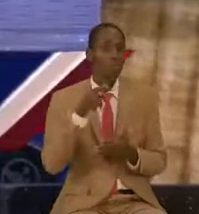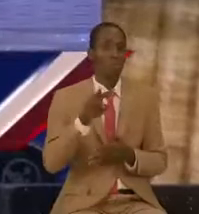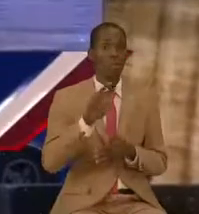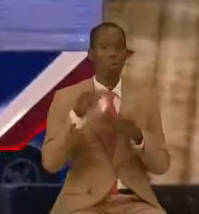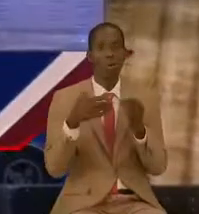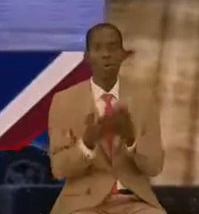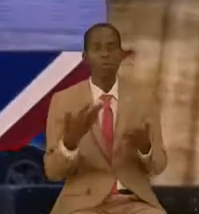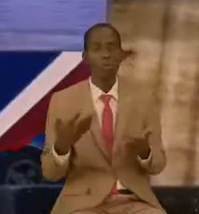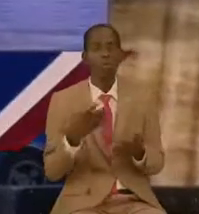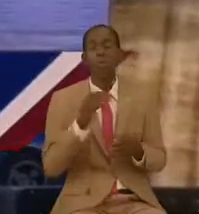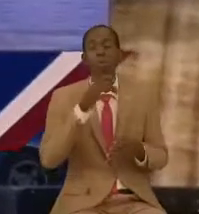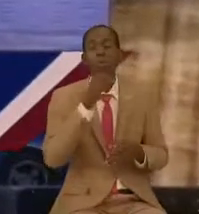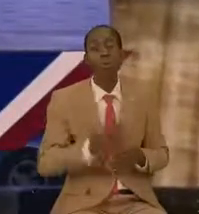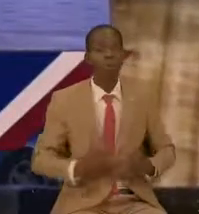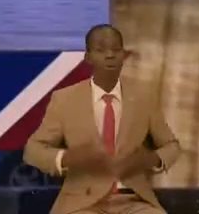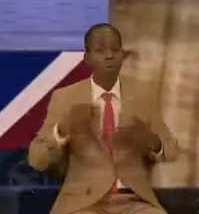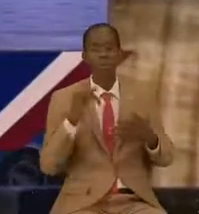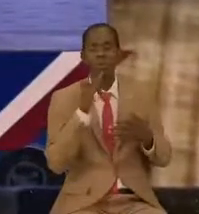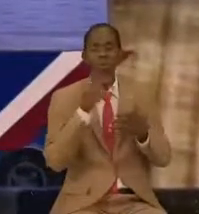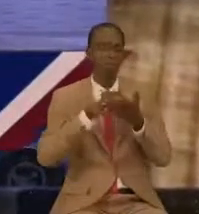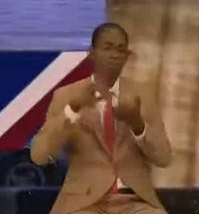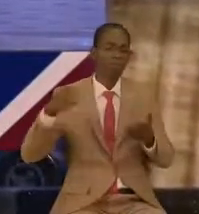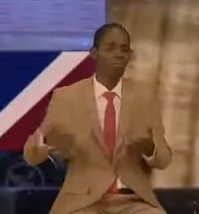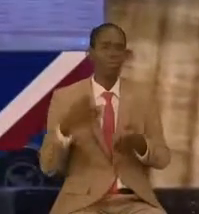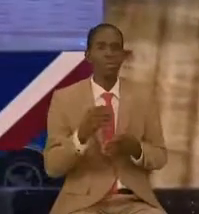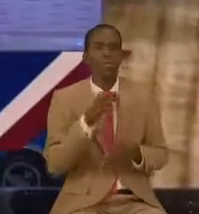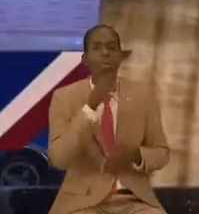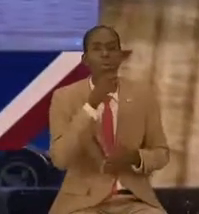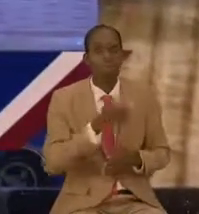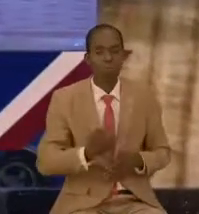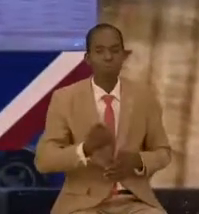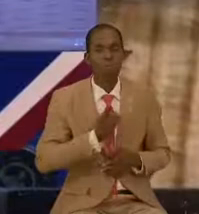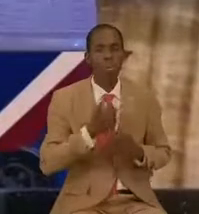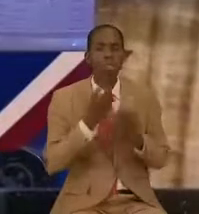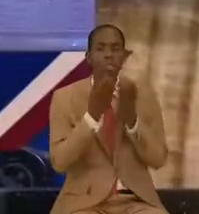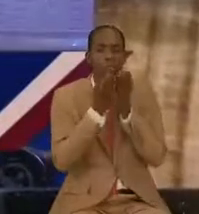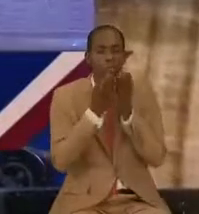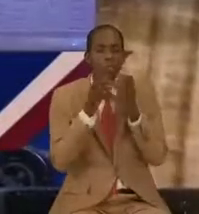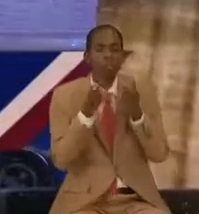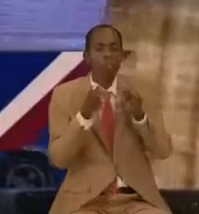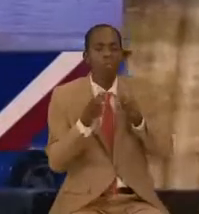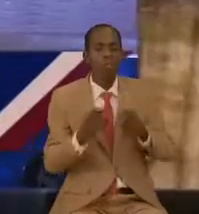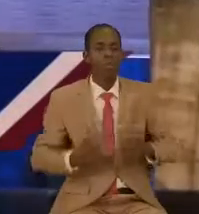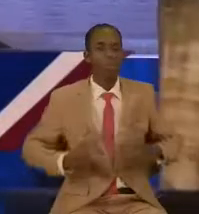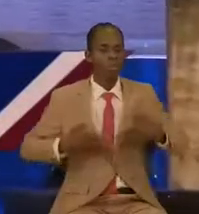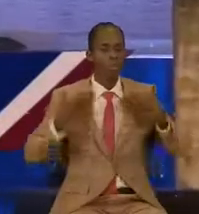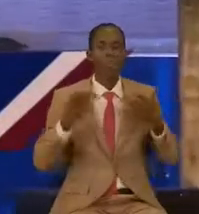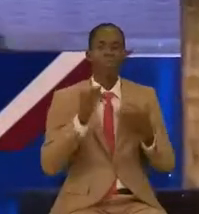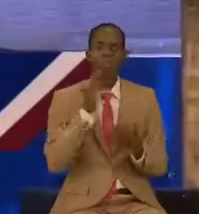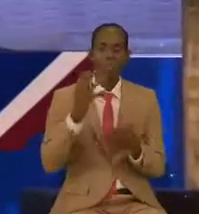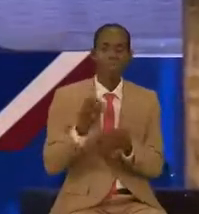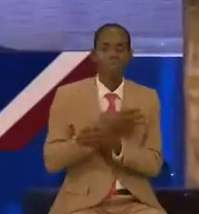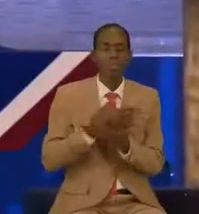Les choses anciennes sont passées. L'ancienne vie est passée. La vie égocentrique du passé est